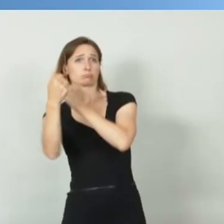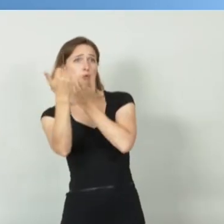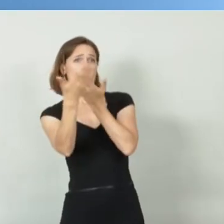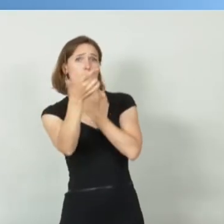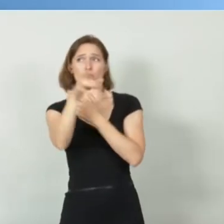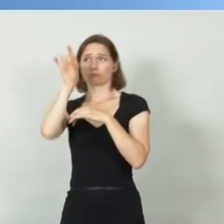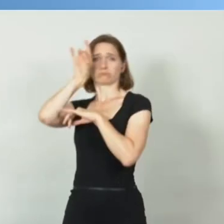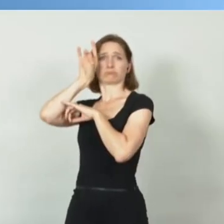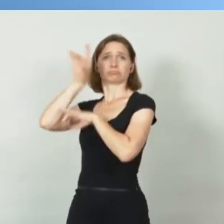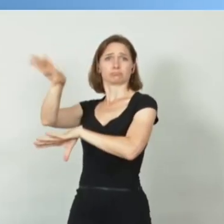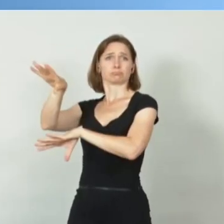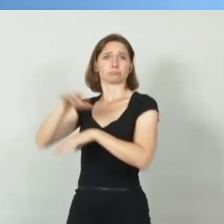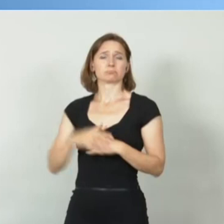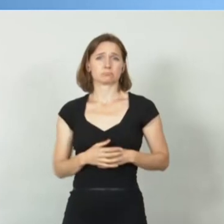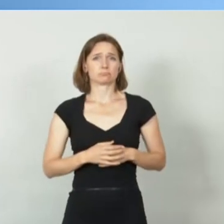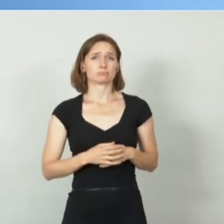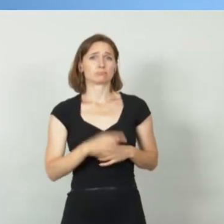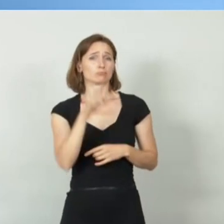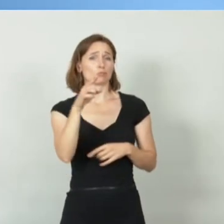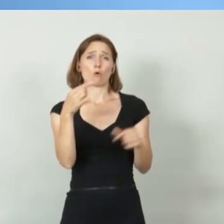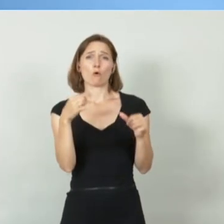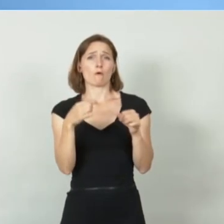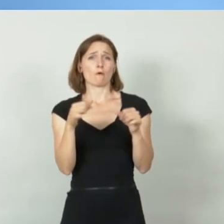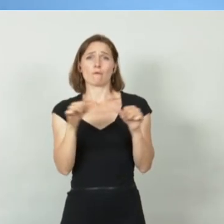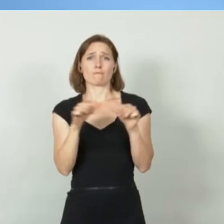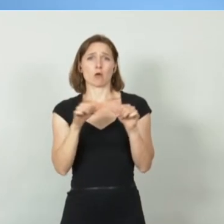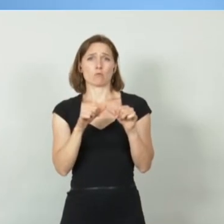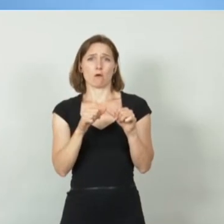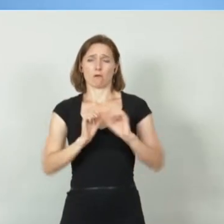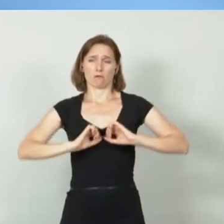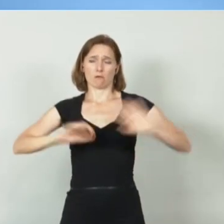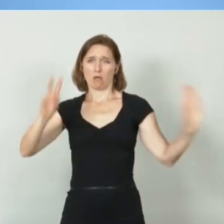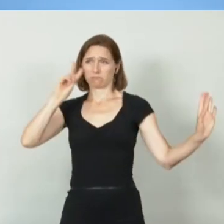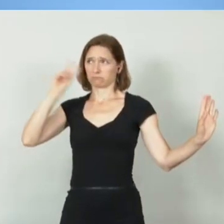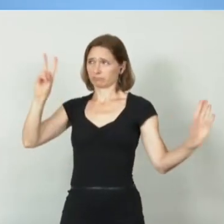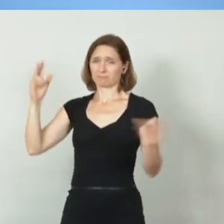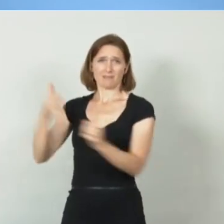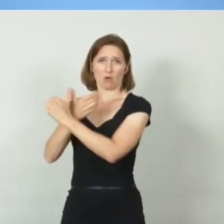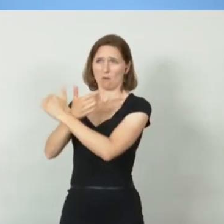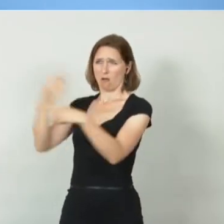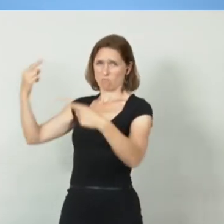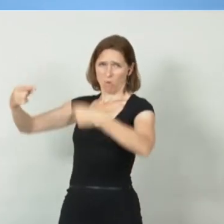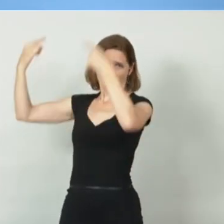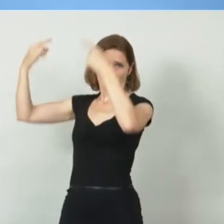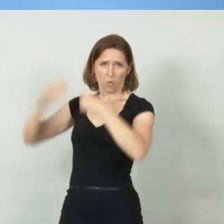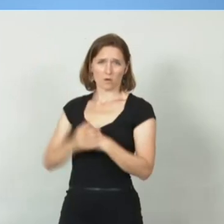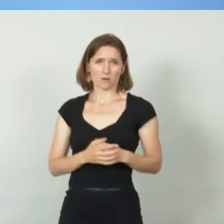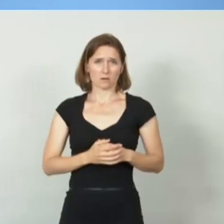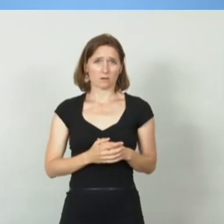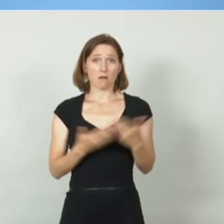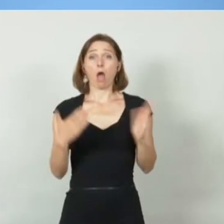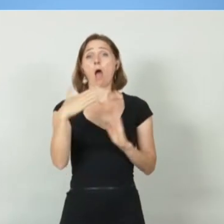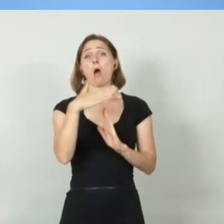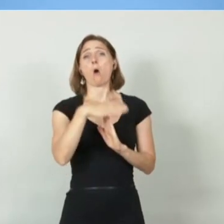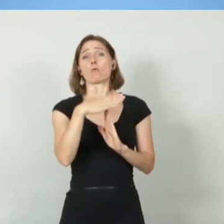proposée pardon vous vous fâchez ouvertement avec la métropole vos comptes démontrer avec